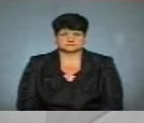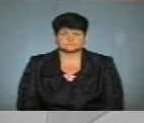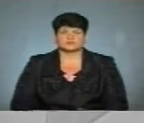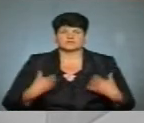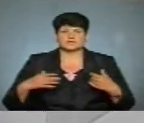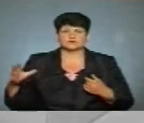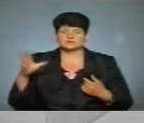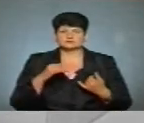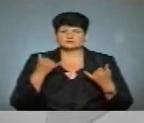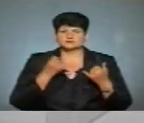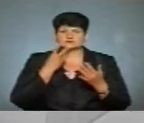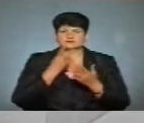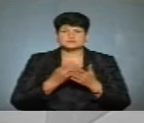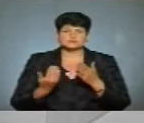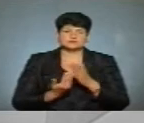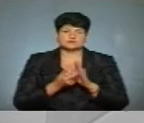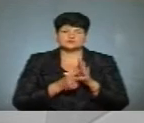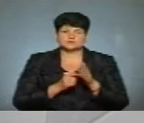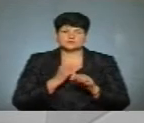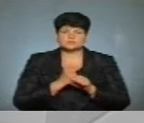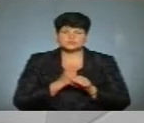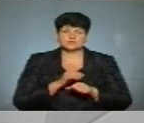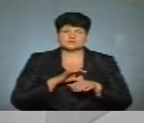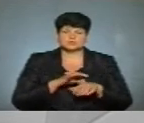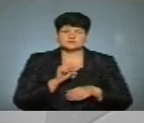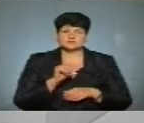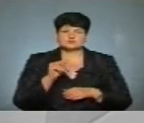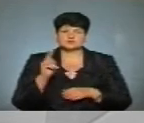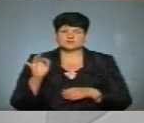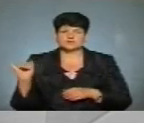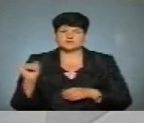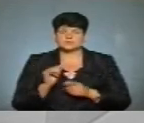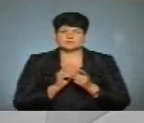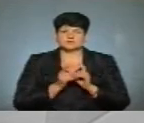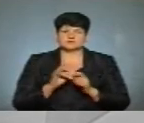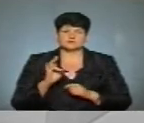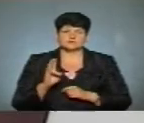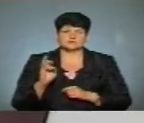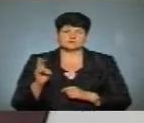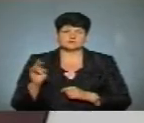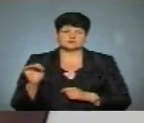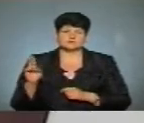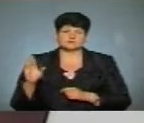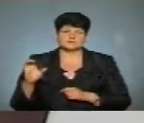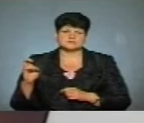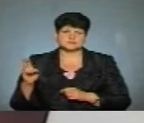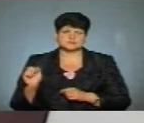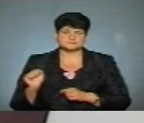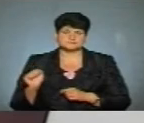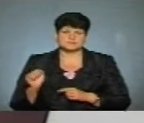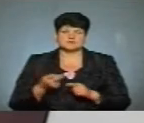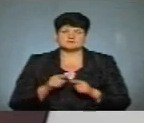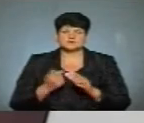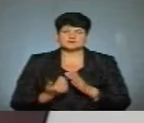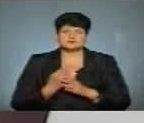Вітаю усіх, хто зараз з нами. Ви дивитесь новини. У студії працює ведуча Анастасія Чечко і сурдоперекладач Надія Куцовська. У цьому